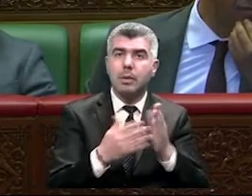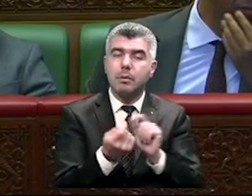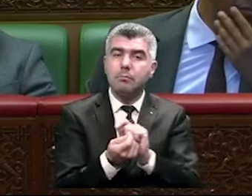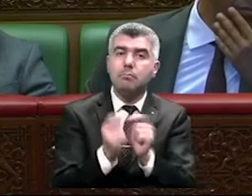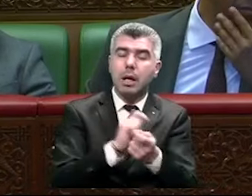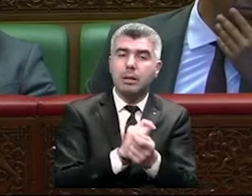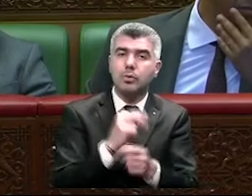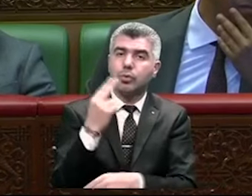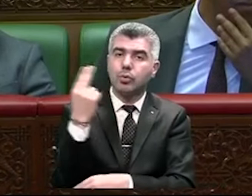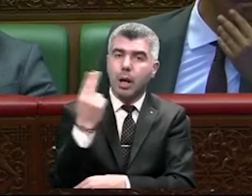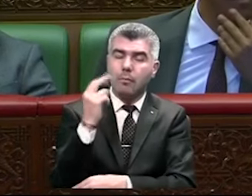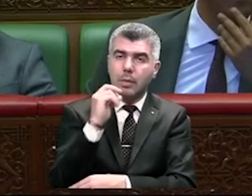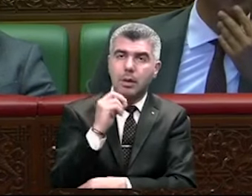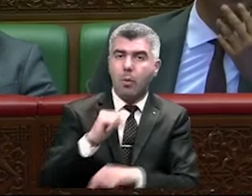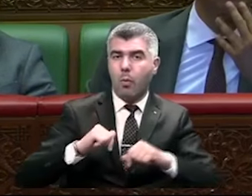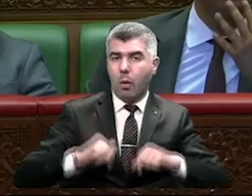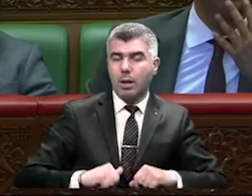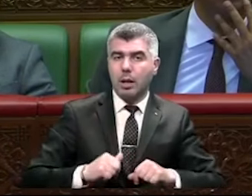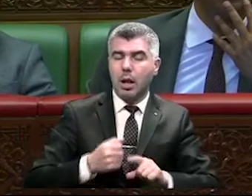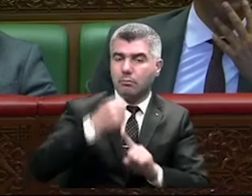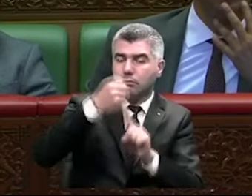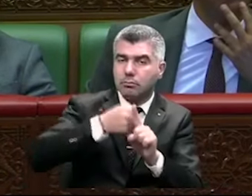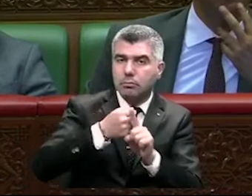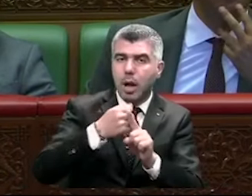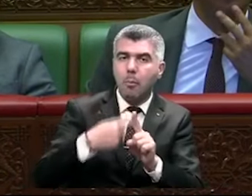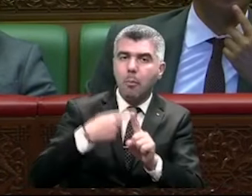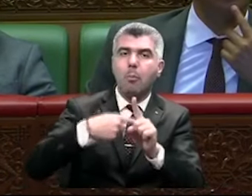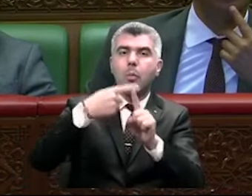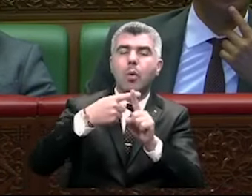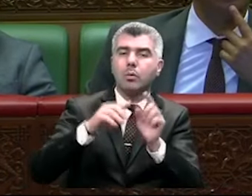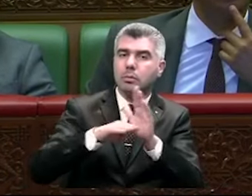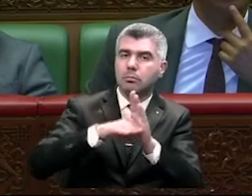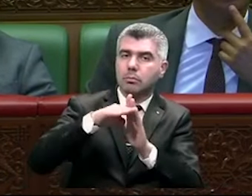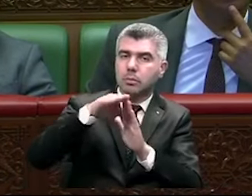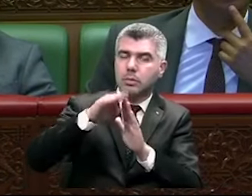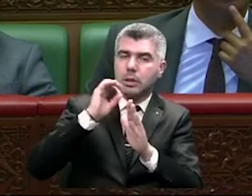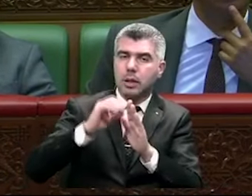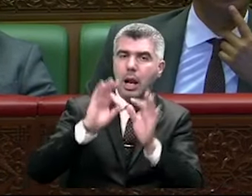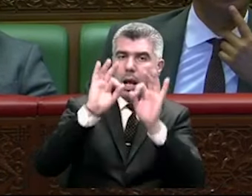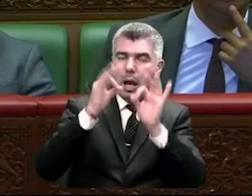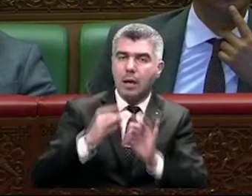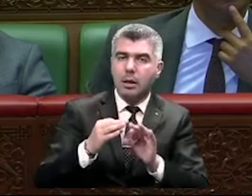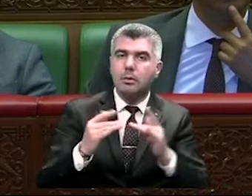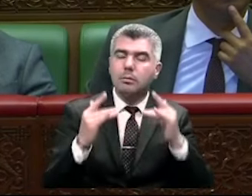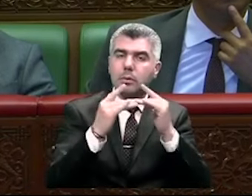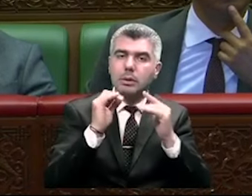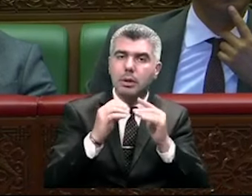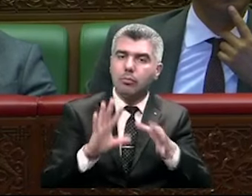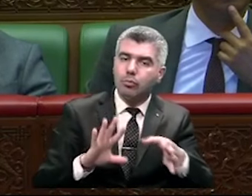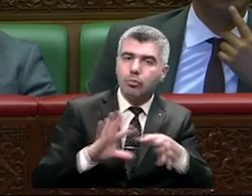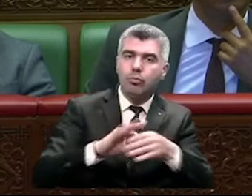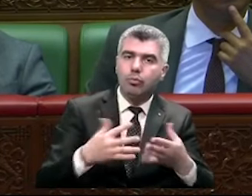منظومه التعليم عي ان الوزاره ستعمل على الرفع من عده الاسره في اطار الشراكه مع القطاع